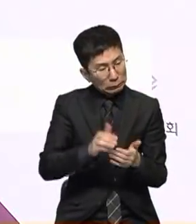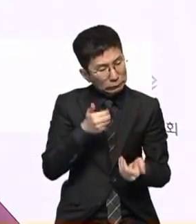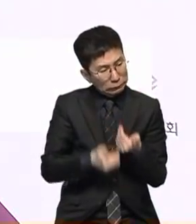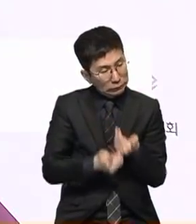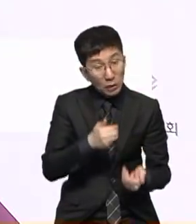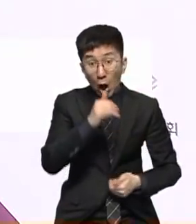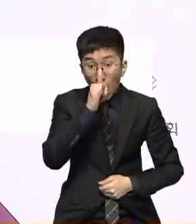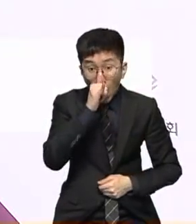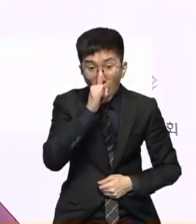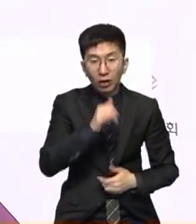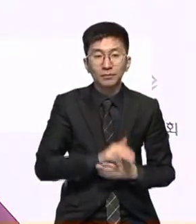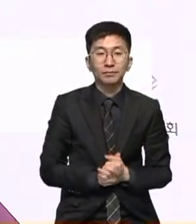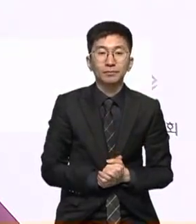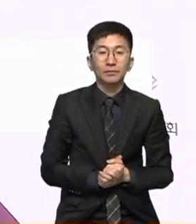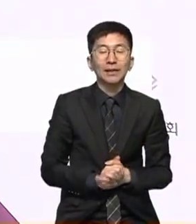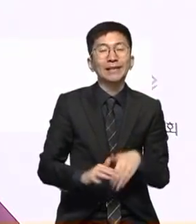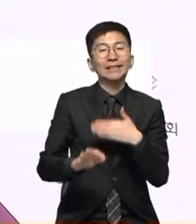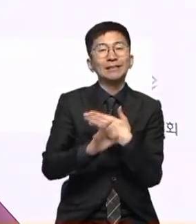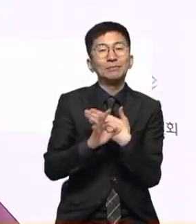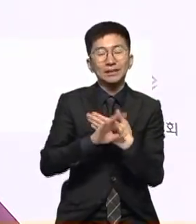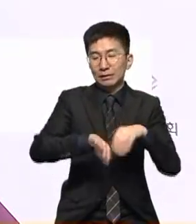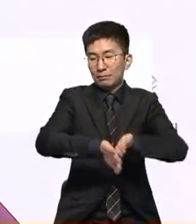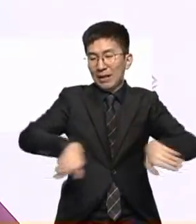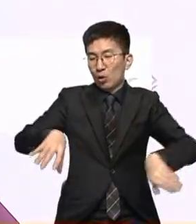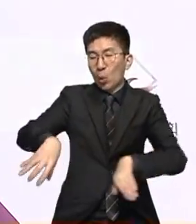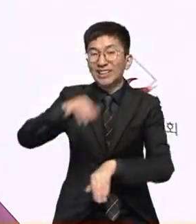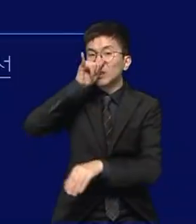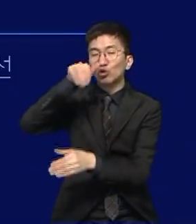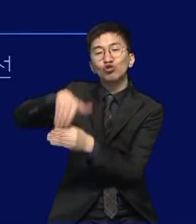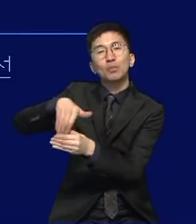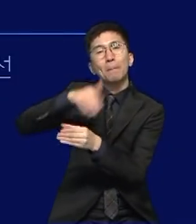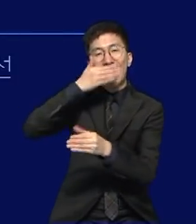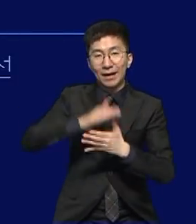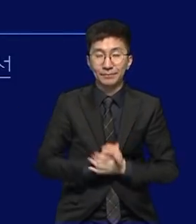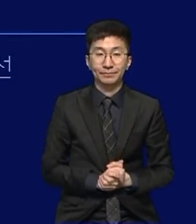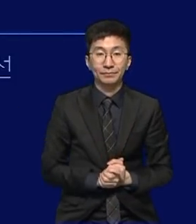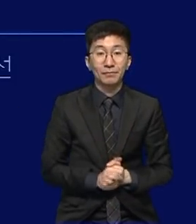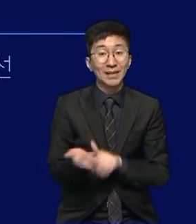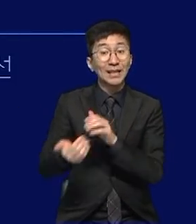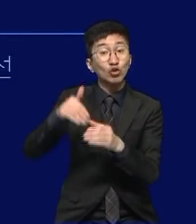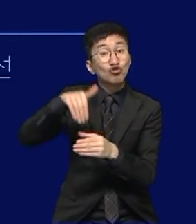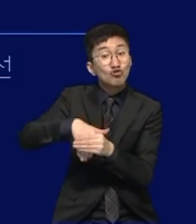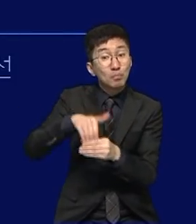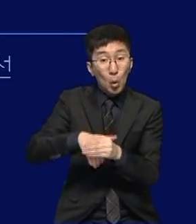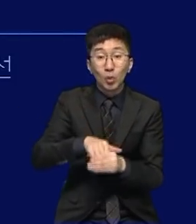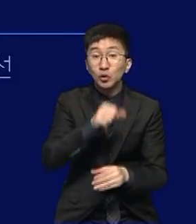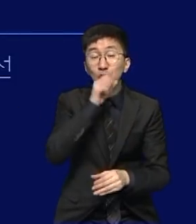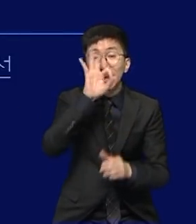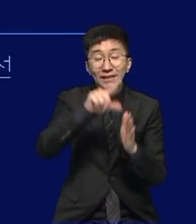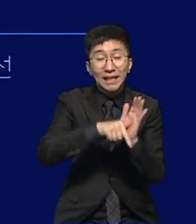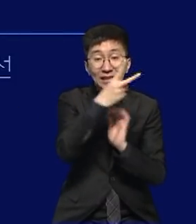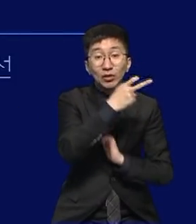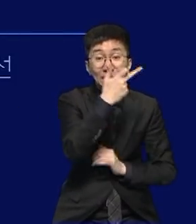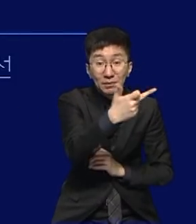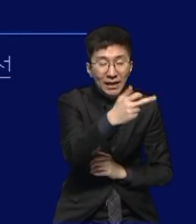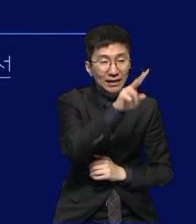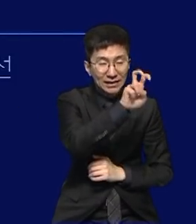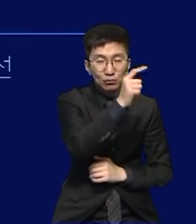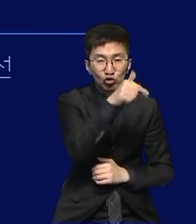분들은 별도의 임시기표소에서 투표를 하시게 됩니다. 사전투표율은 2017년 19대 대선